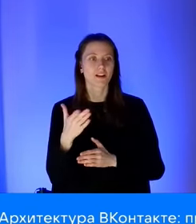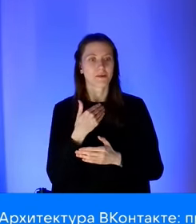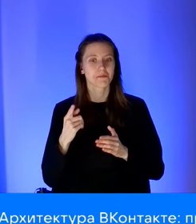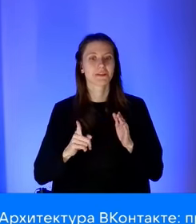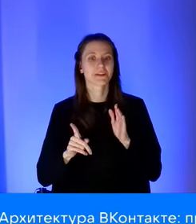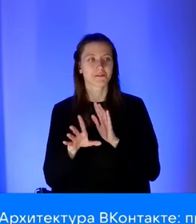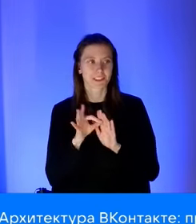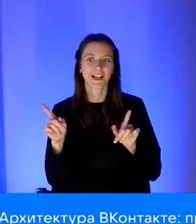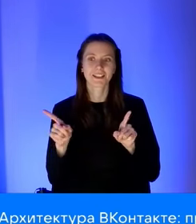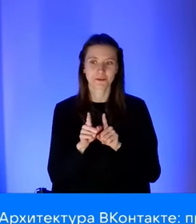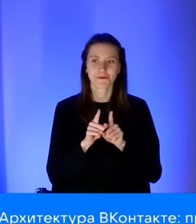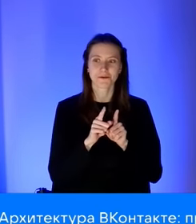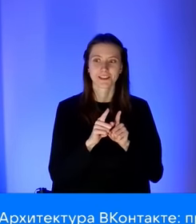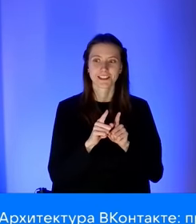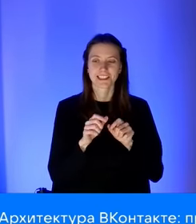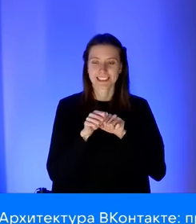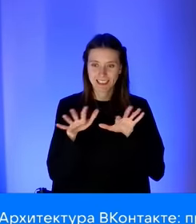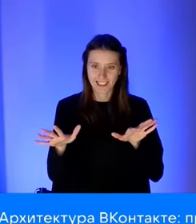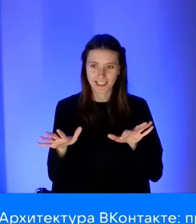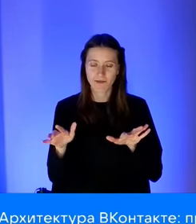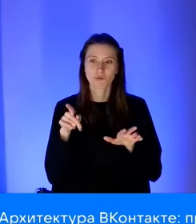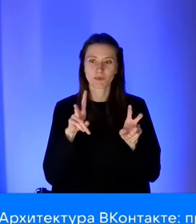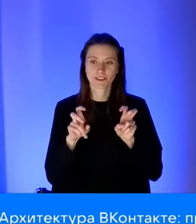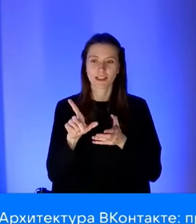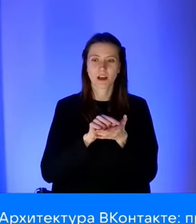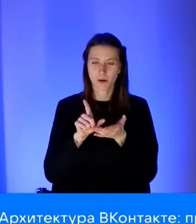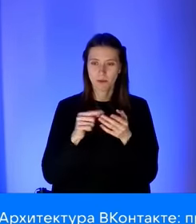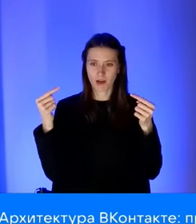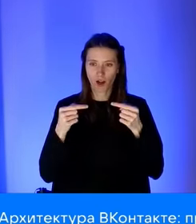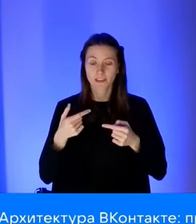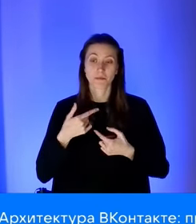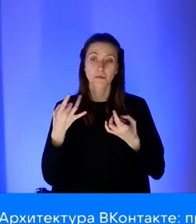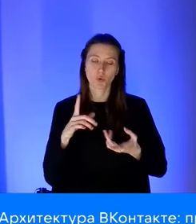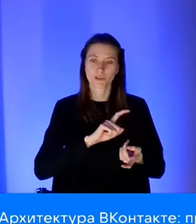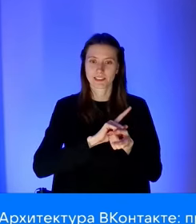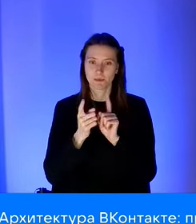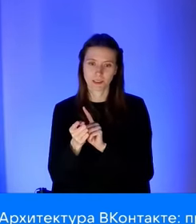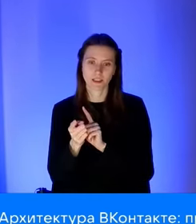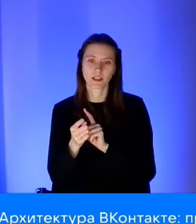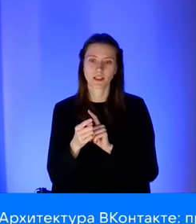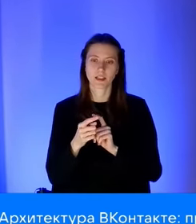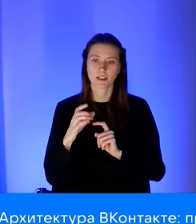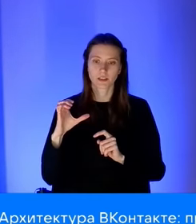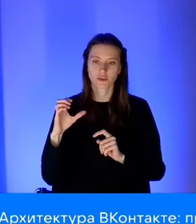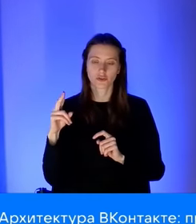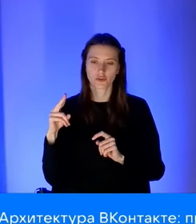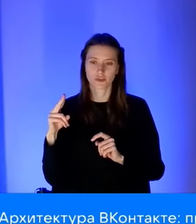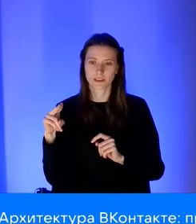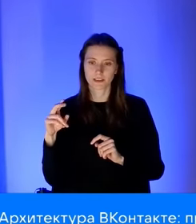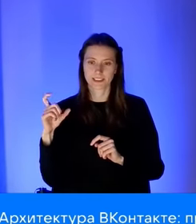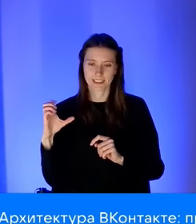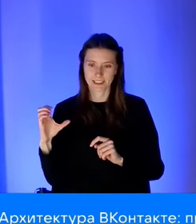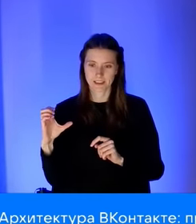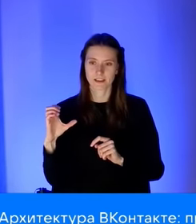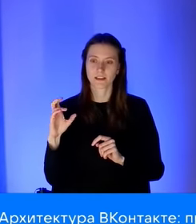которую я показывал которая занимается реплика заменили на некоторый Новый